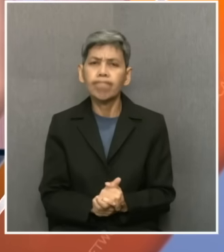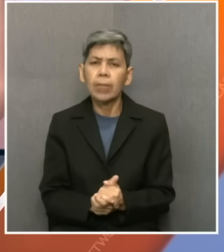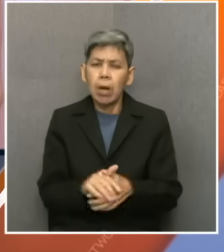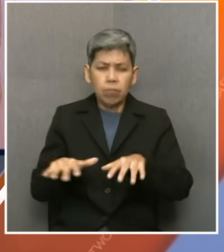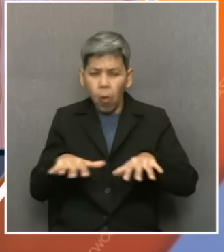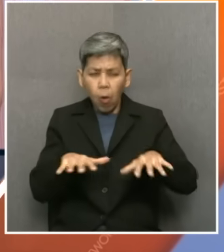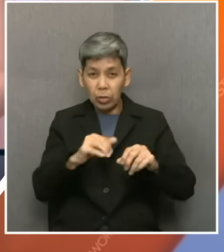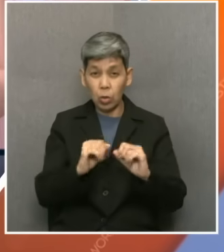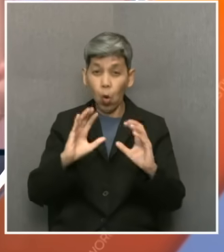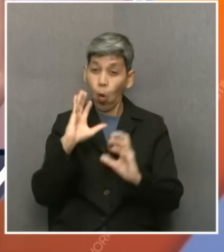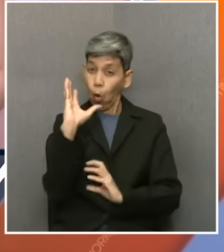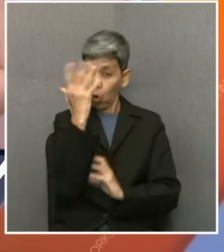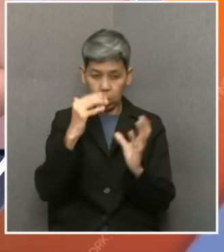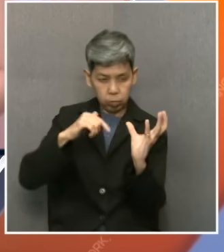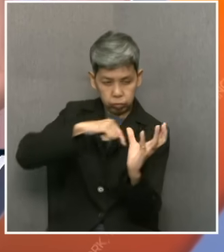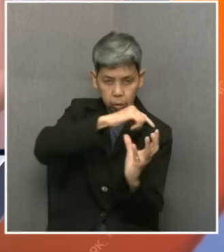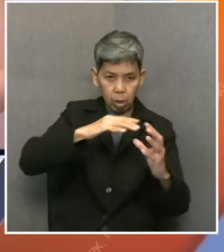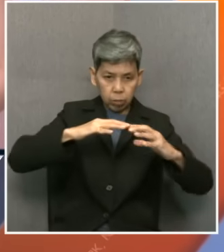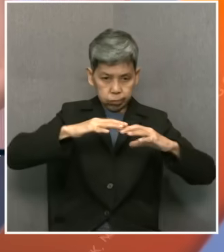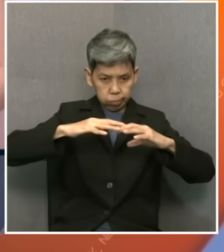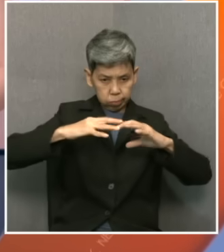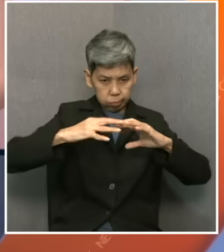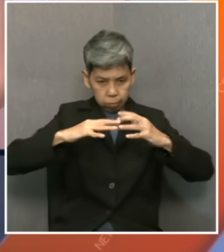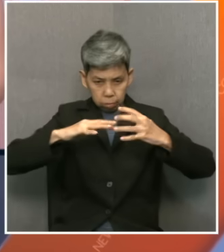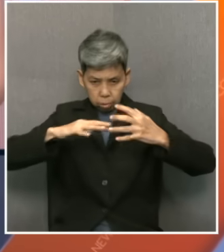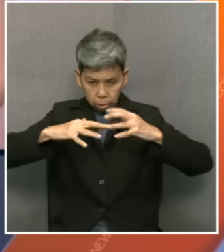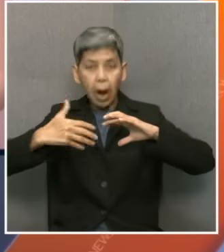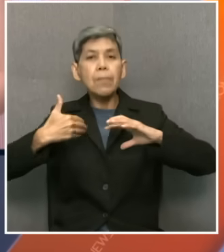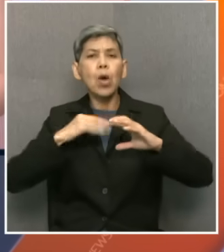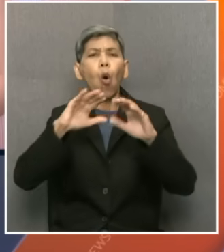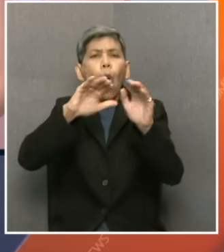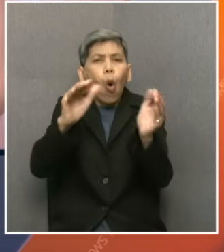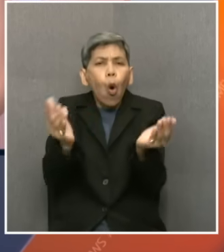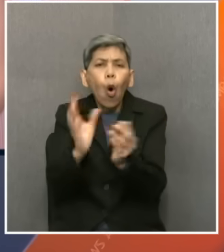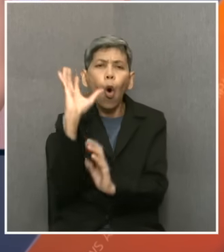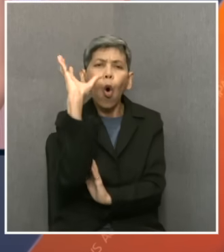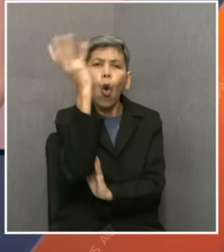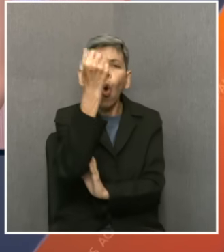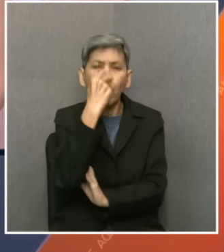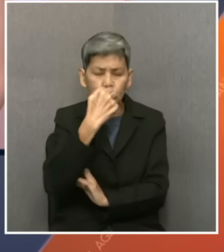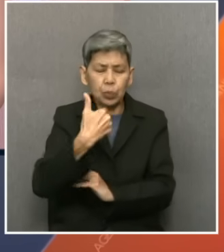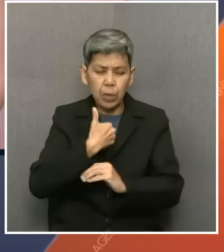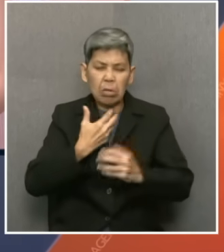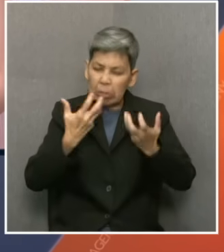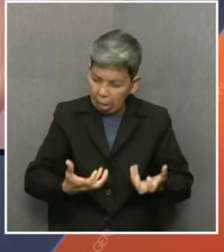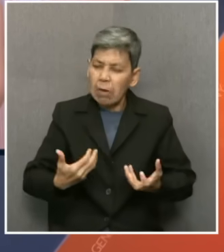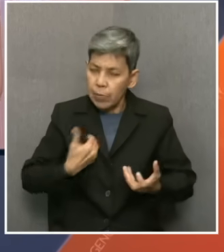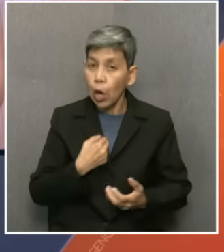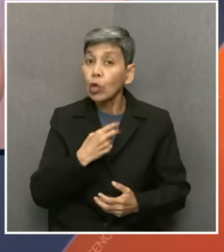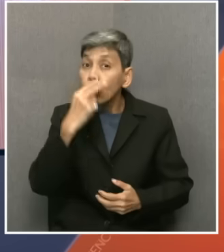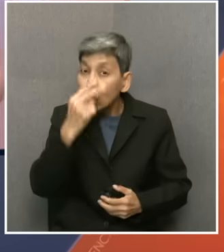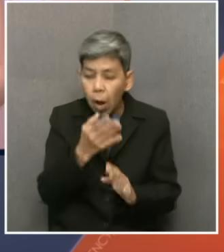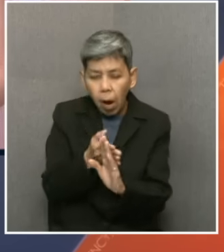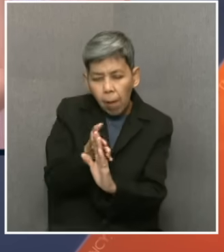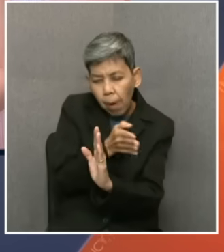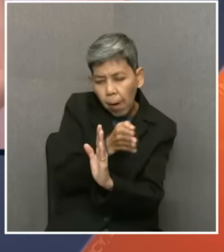เปลือกโลกของเราเนี่ยขยับอยู่ตลอดเวลาค่ะแต่ว่าแต่ละครั้งเนี่ยก็จะเกิดความรุนแรงที่แตกต่างกันออกไปวันนี้จะพาคุณผู้ชมย้อ